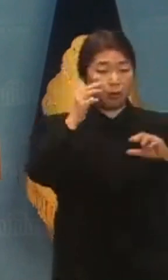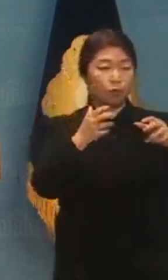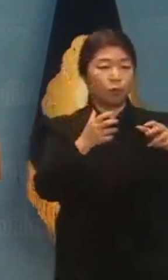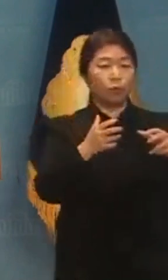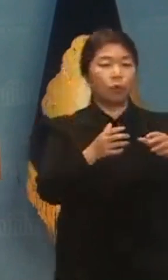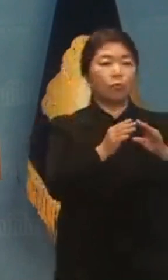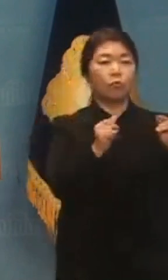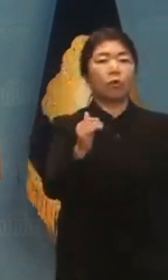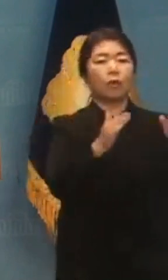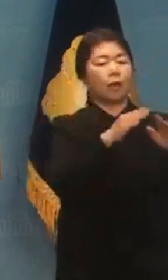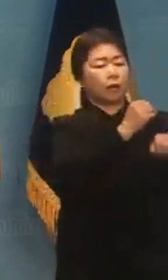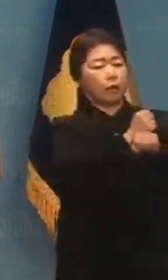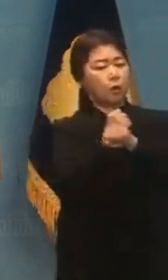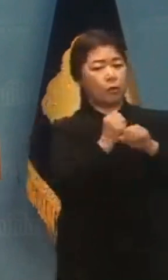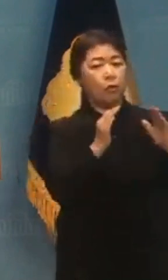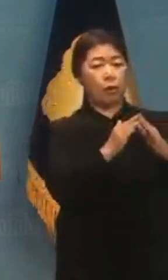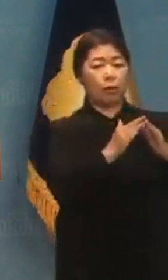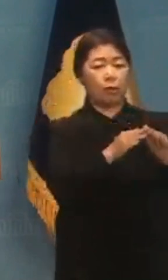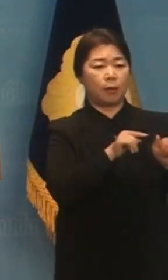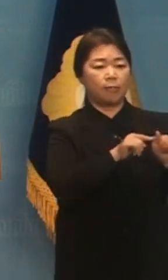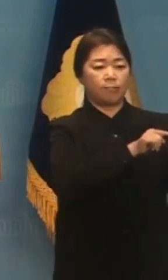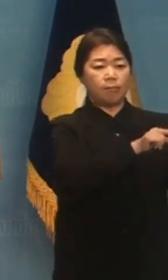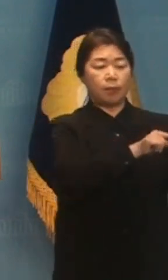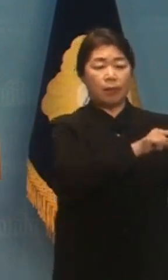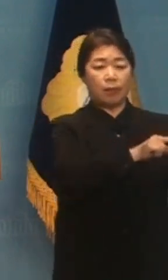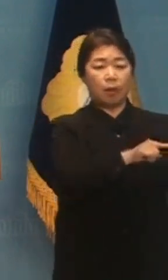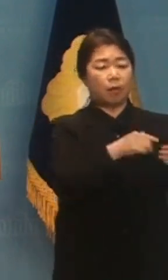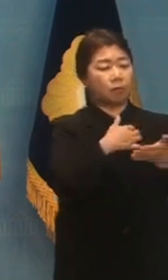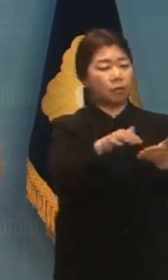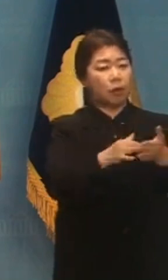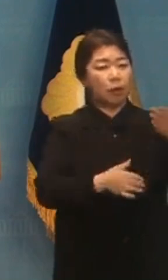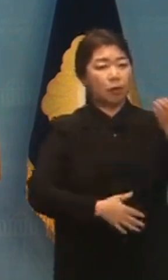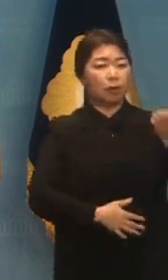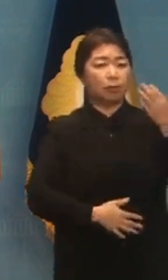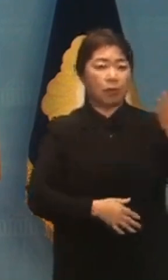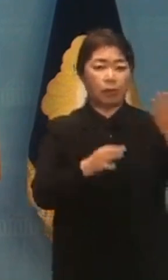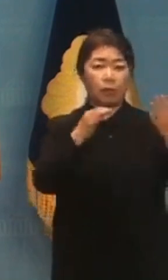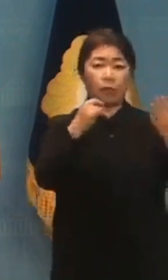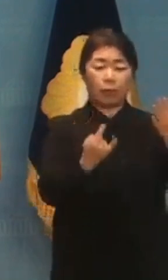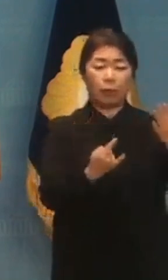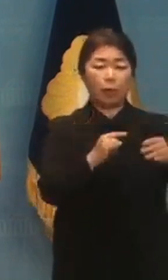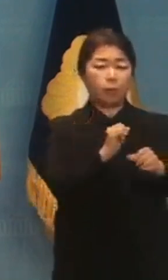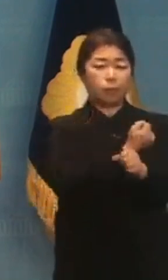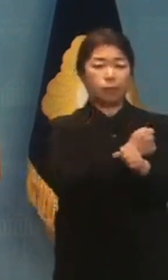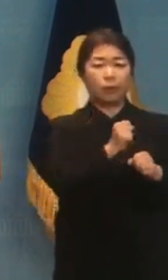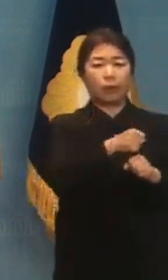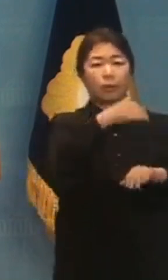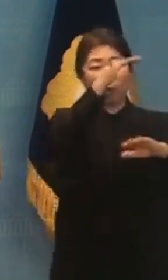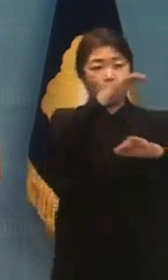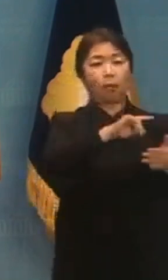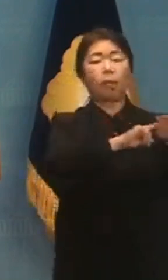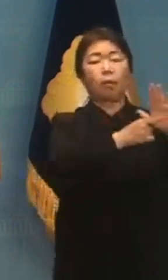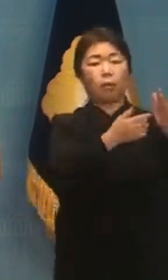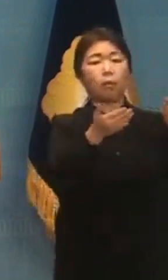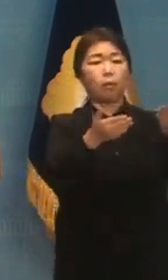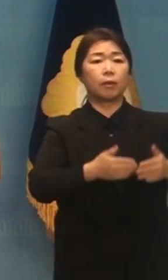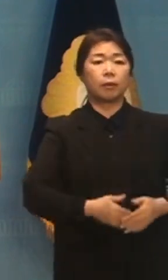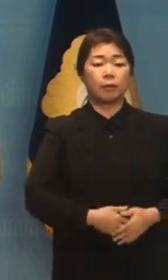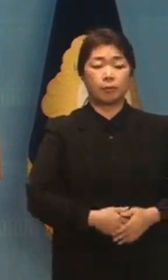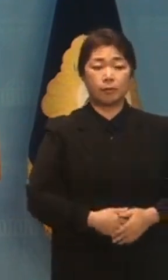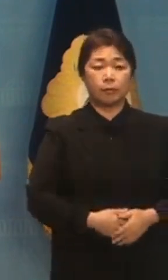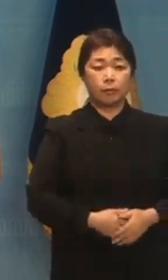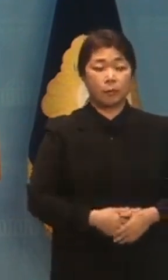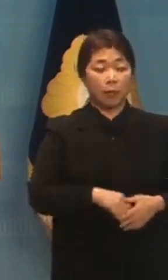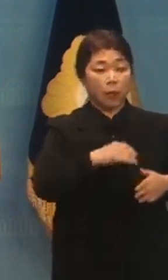압박해 최소 94차례 조작된 통계를 바탕으로 한 것이 드러났습니다. 이에